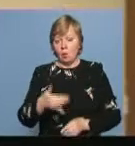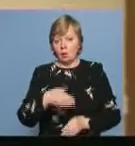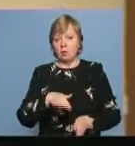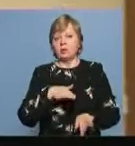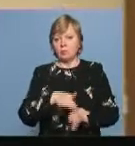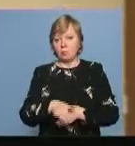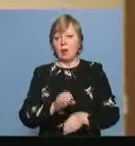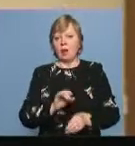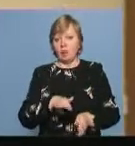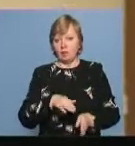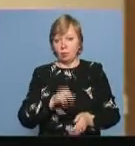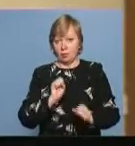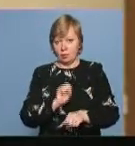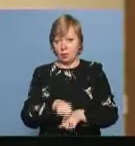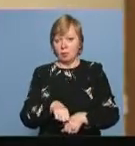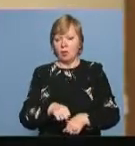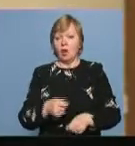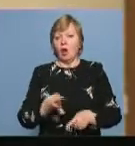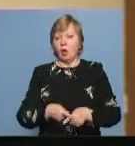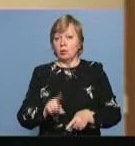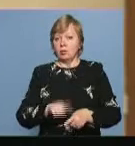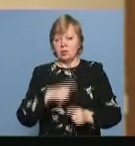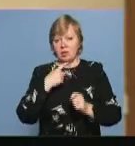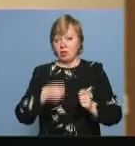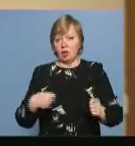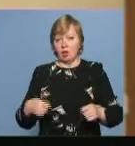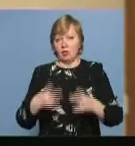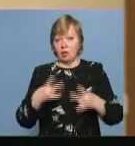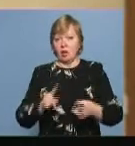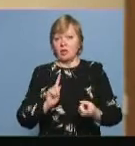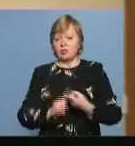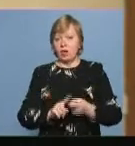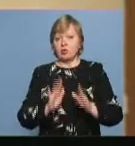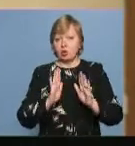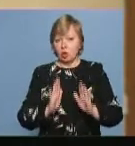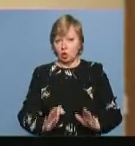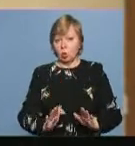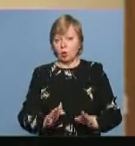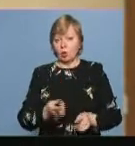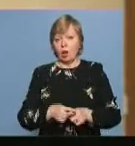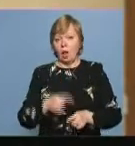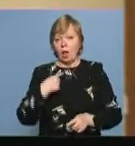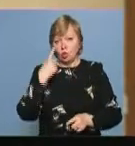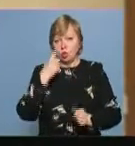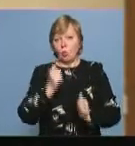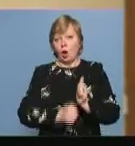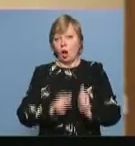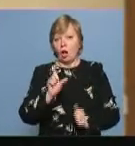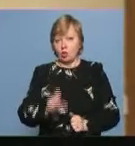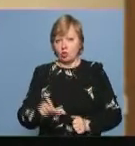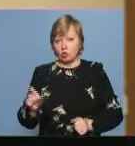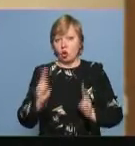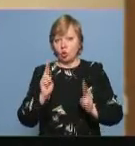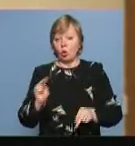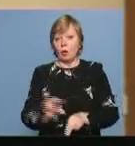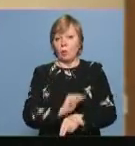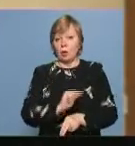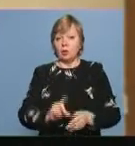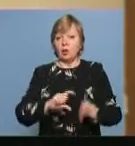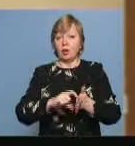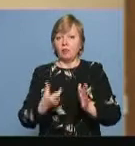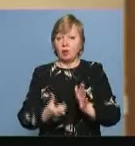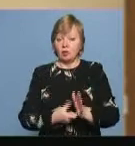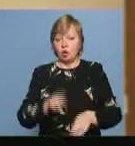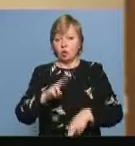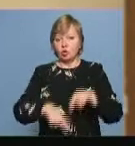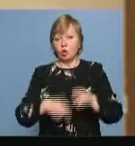справимся. Смысла затягивания никакого нет, безусловно. Поэтому связано только с... Я думаю, что каждый, кто ремонтировал квартиру, строил